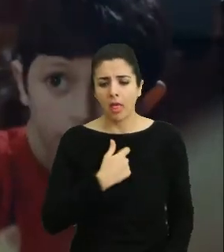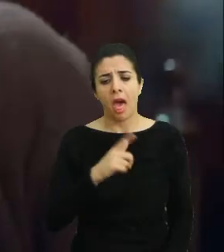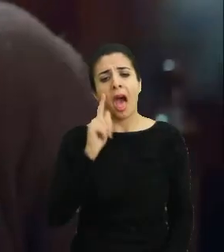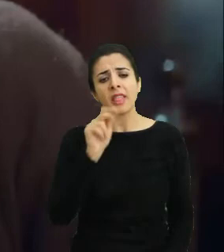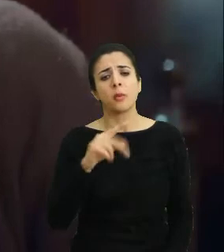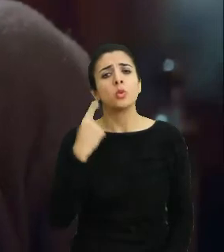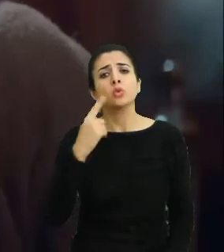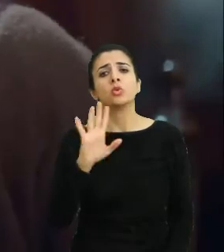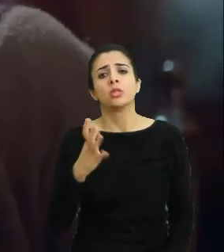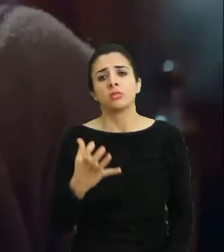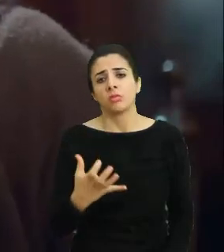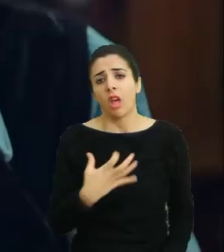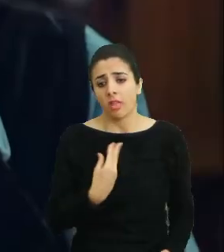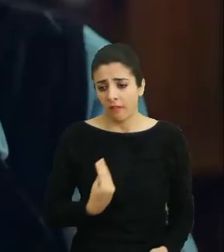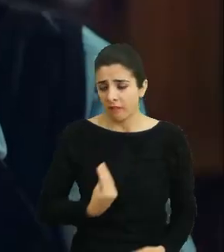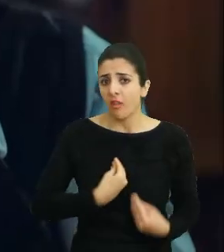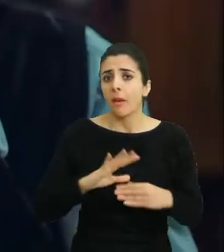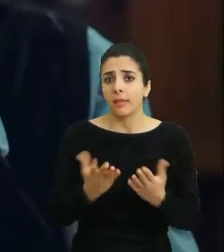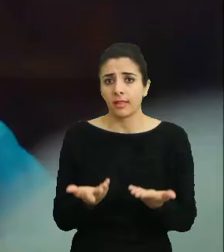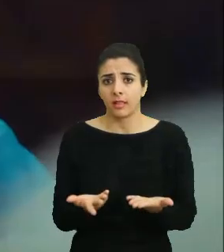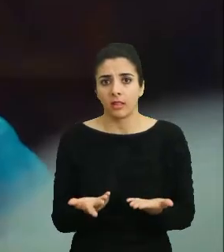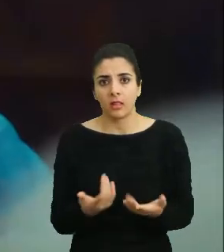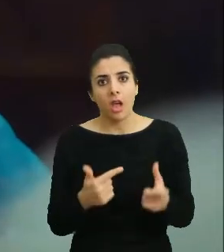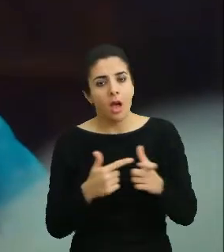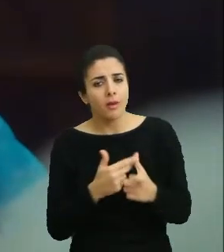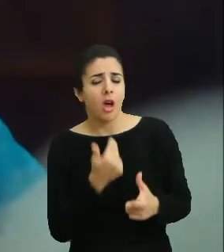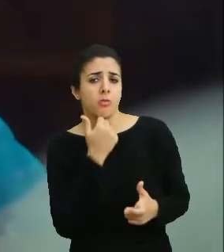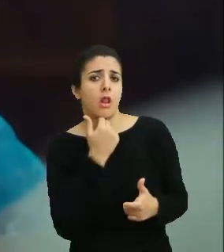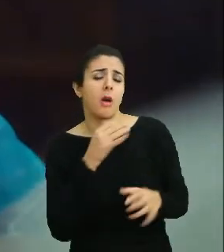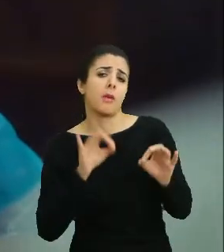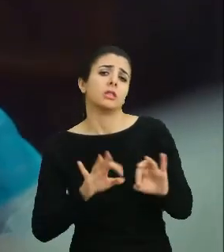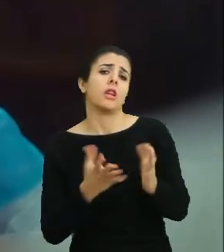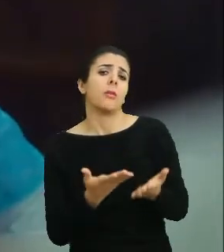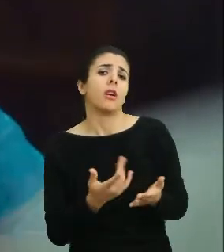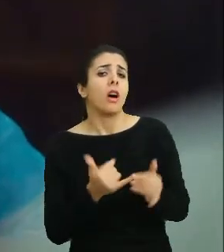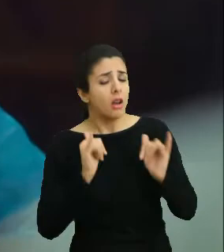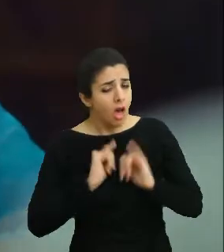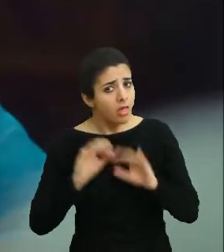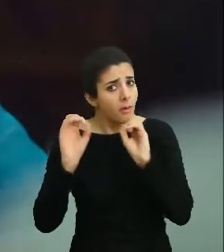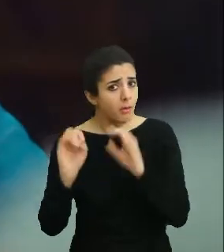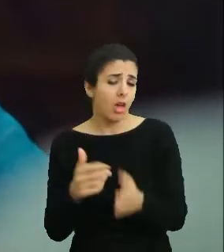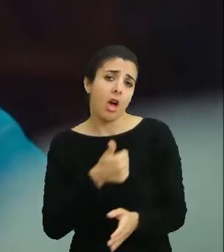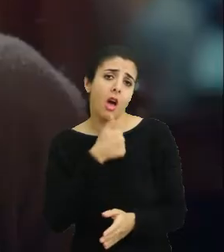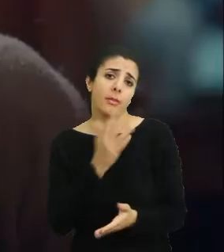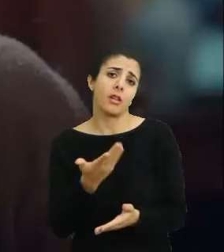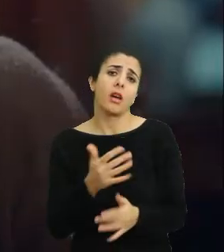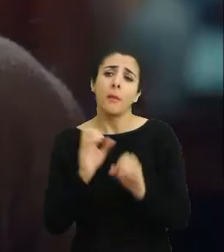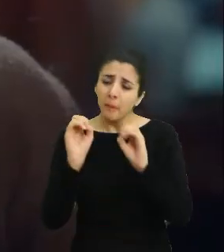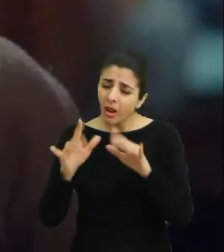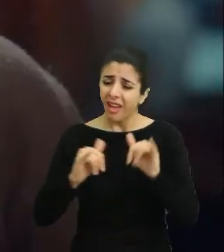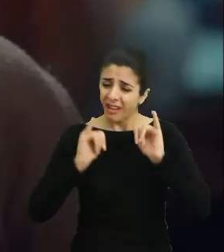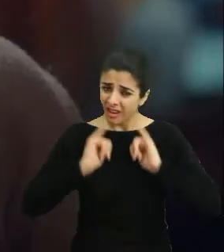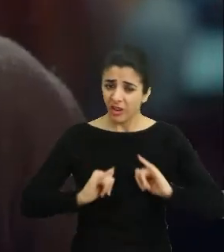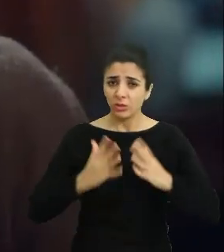adamdan sayıp dövme koymadı onlardan. Emine abla başlama gene. Bir rahat bırak Hasan Ali abiye. Bırak adam bir